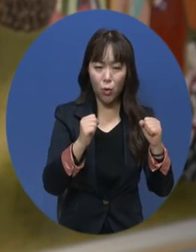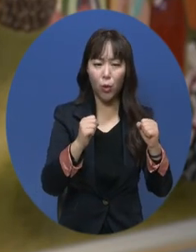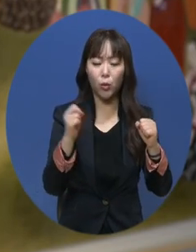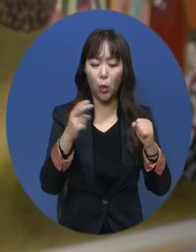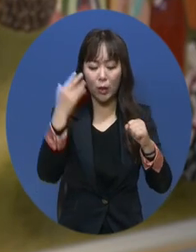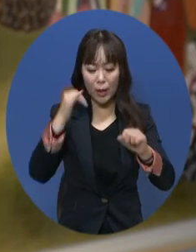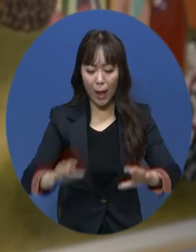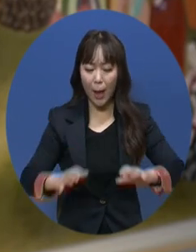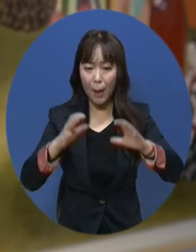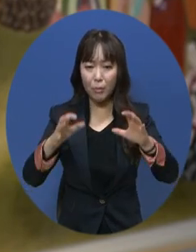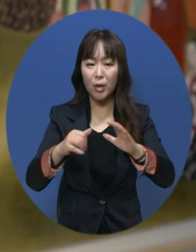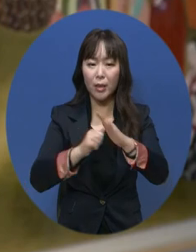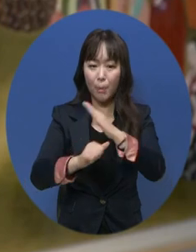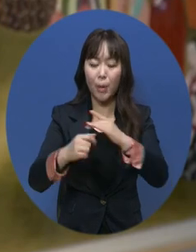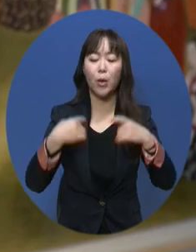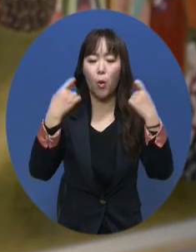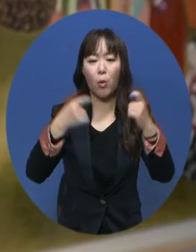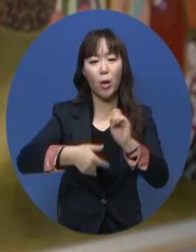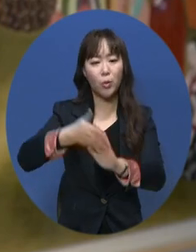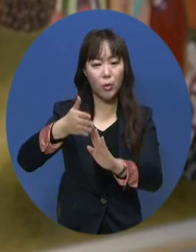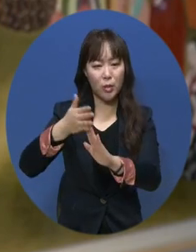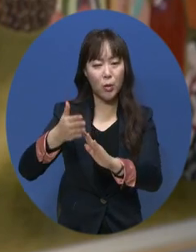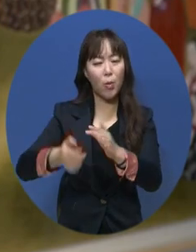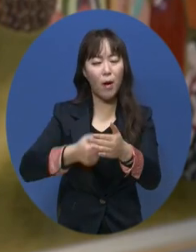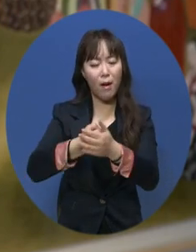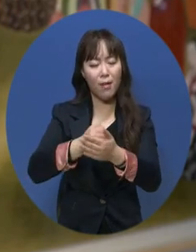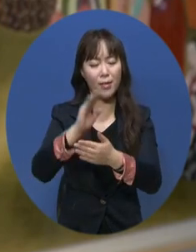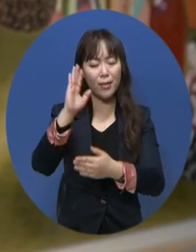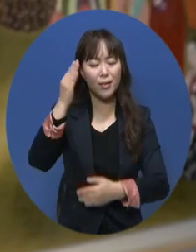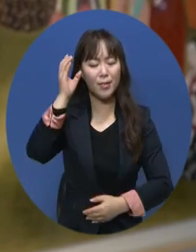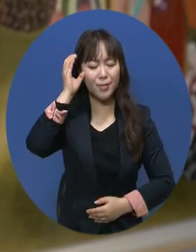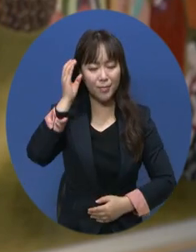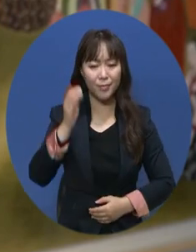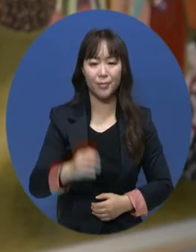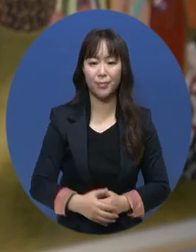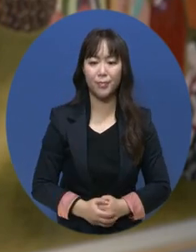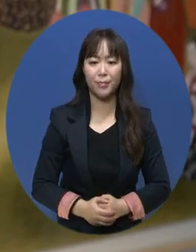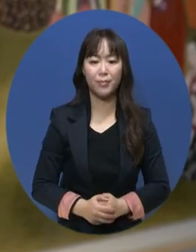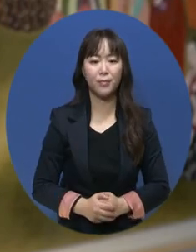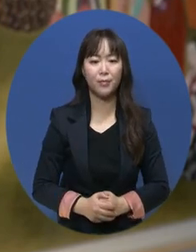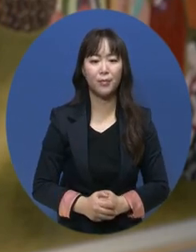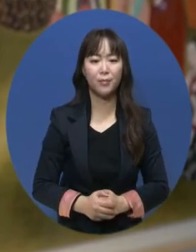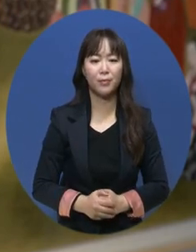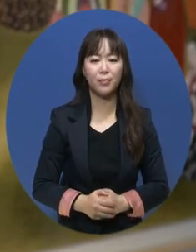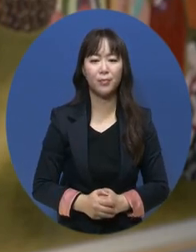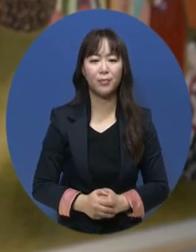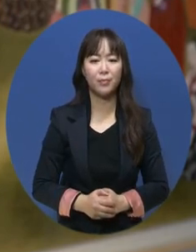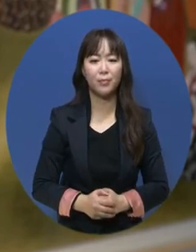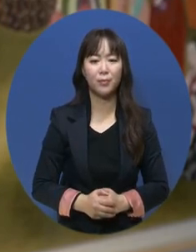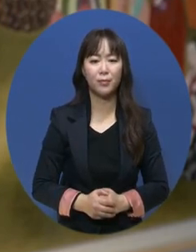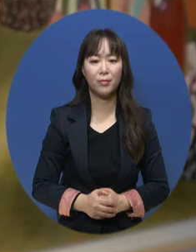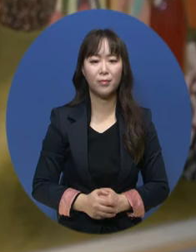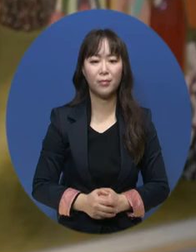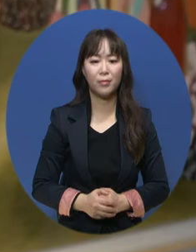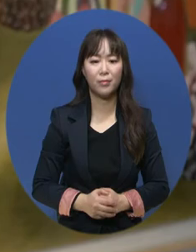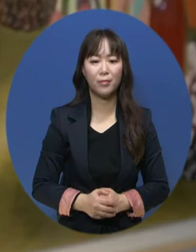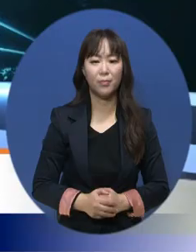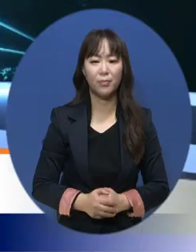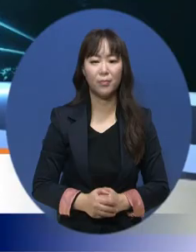대한민국을 대표하는 관광도시로 자리매김하기를 기대해봅니다. 지금까지 복지TV 전북방송